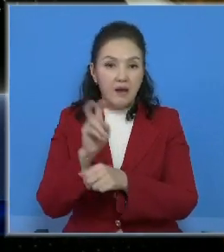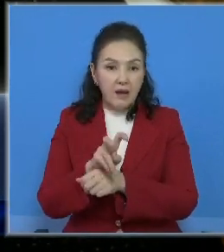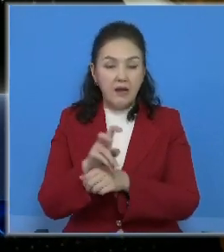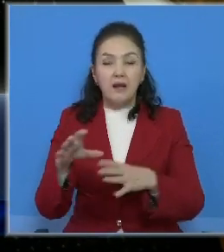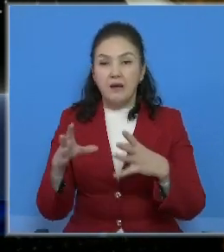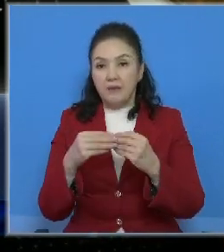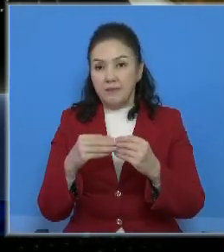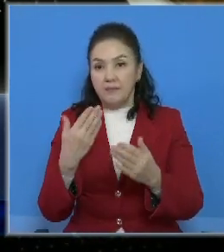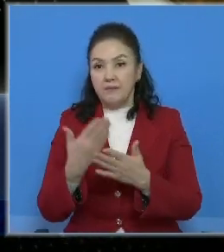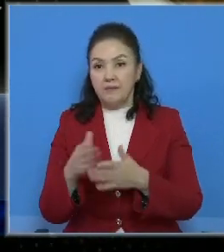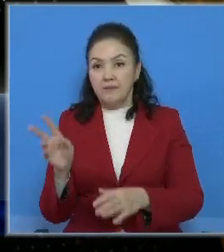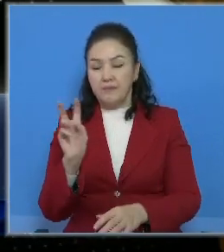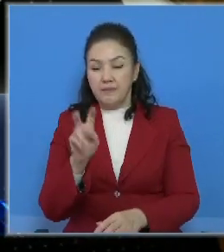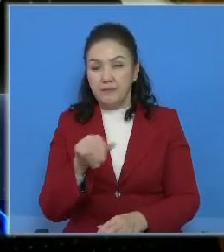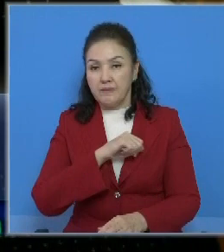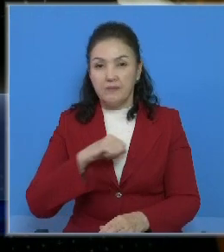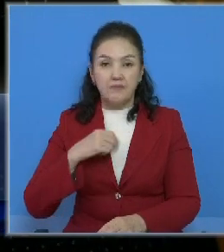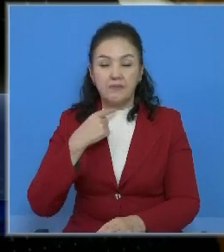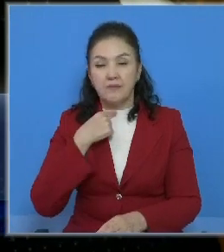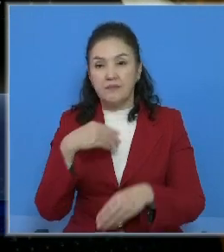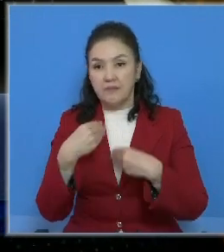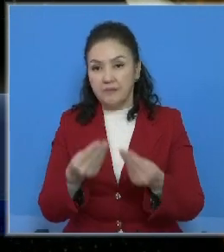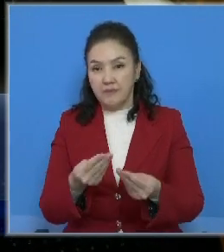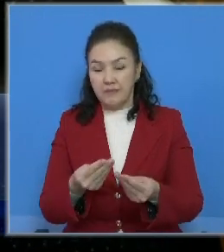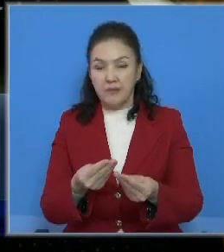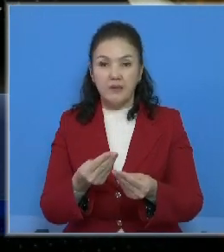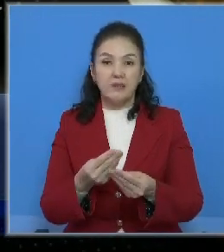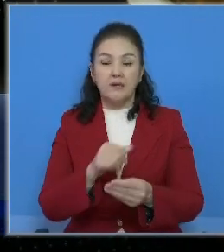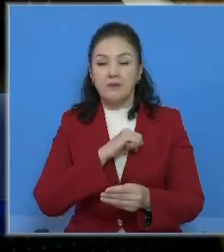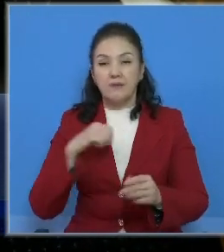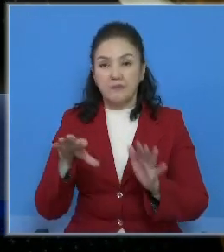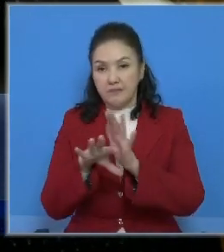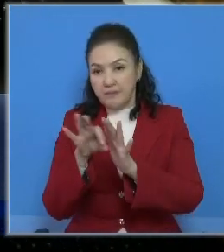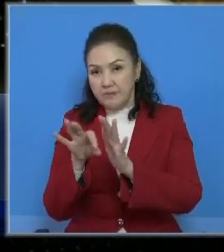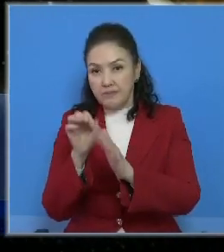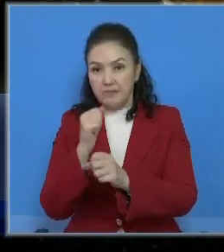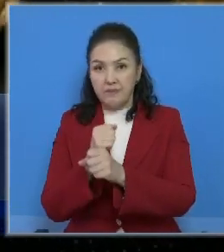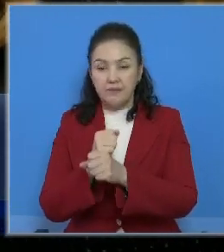барып, өз даусымызды беріп, өз таңдауымызды жасау.